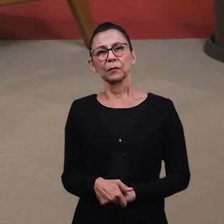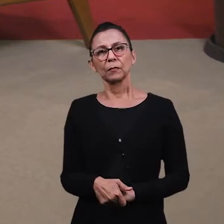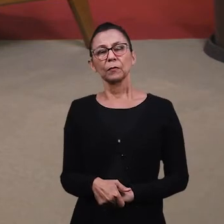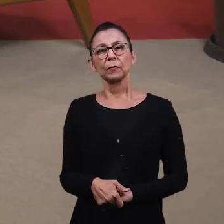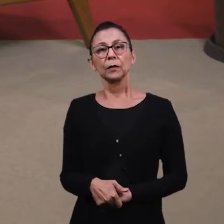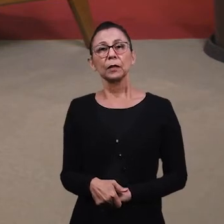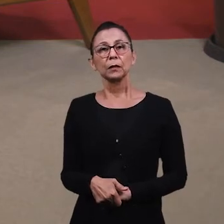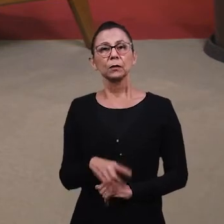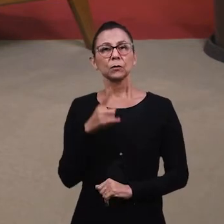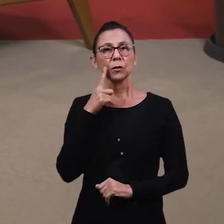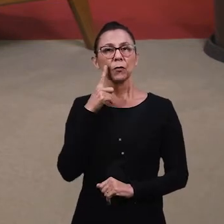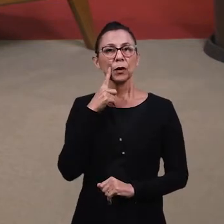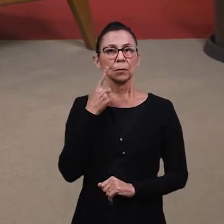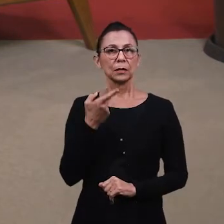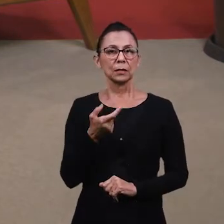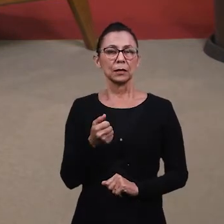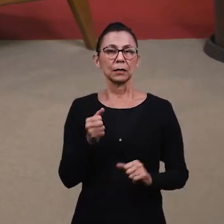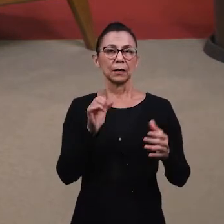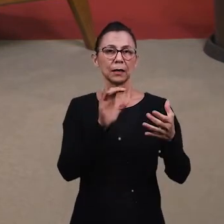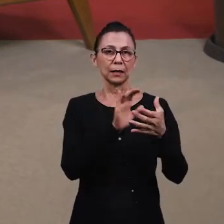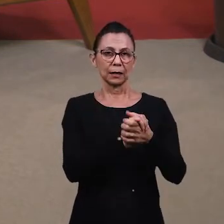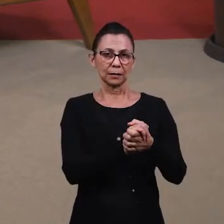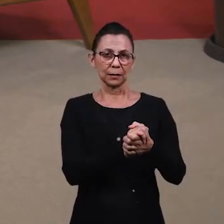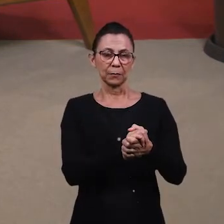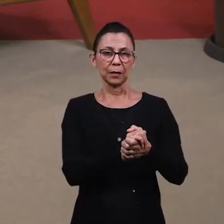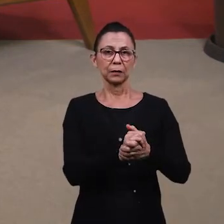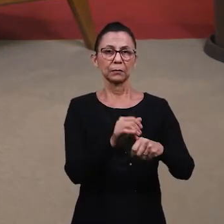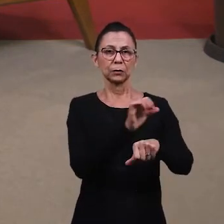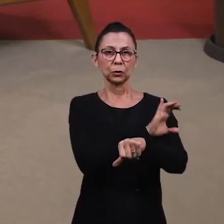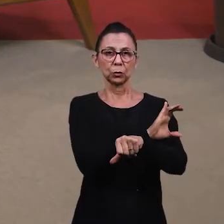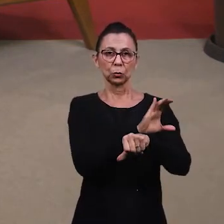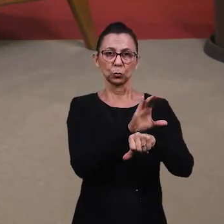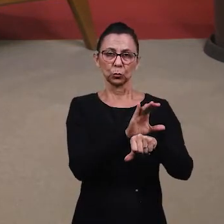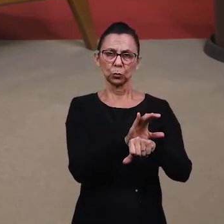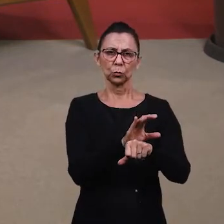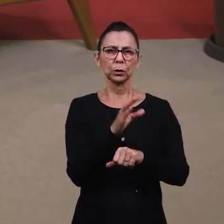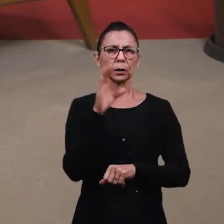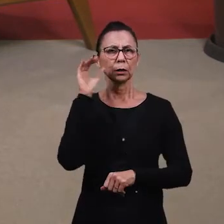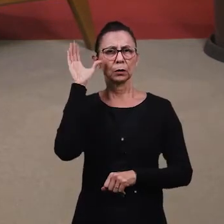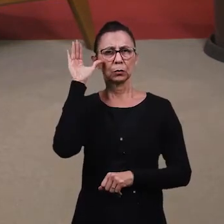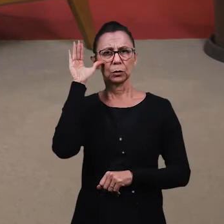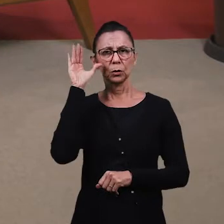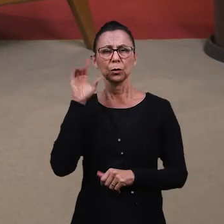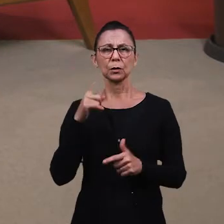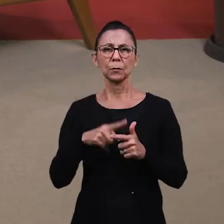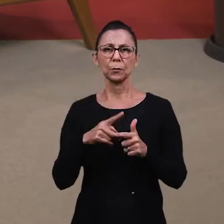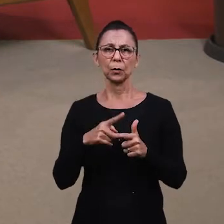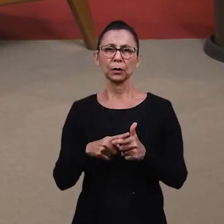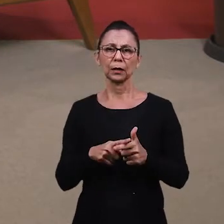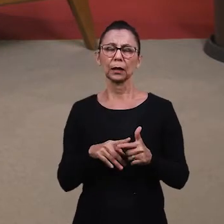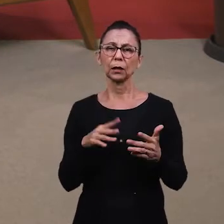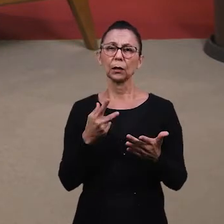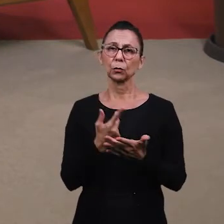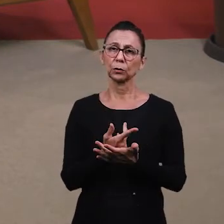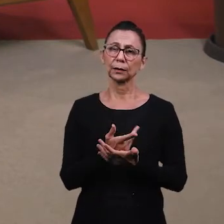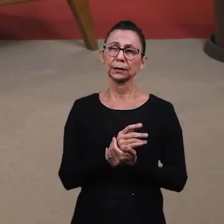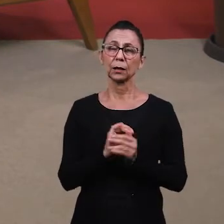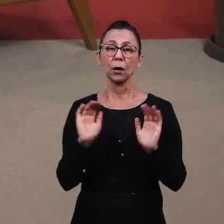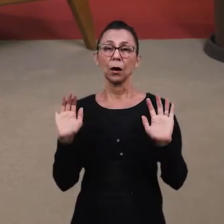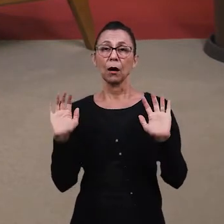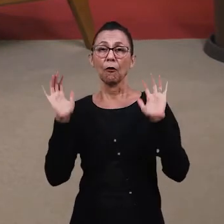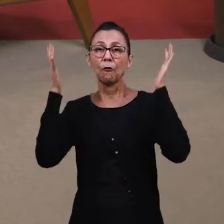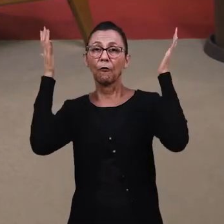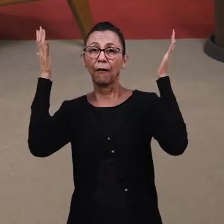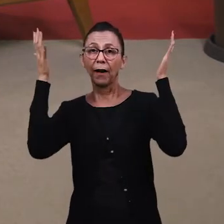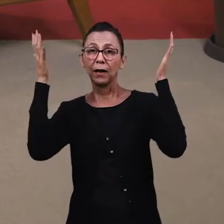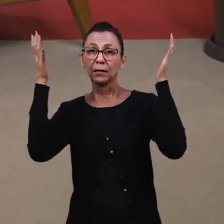compris que dans cette manière, ou dans cette culture de mariage, les noces précédaient le mariage. C'était une